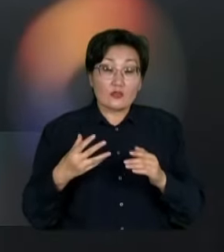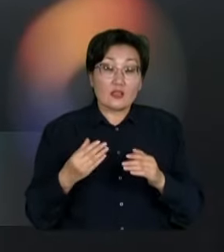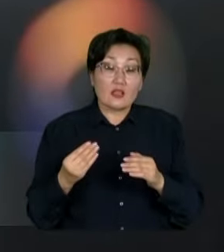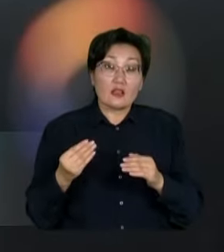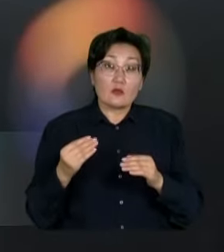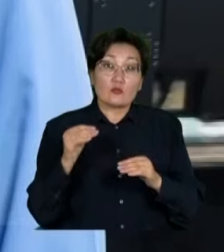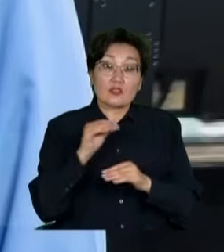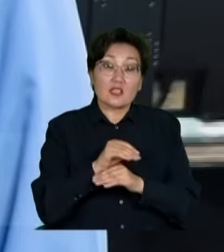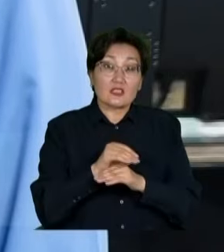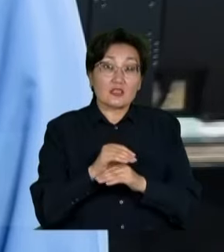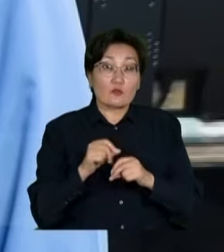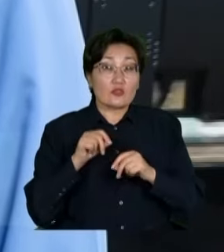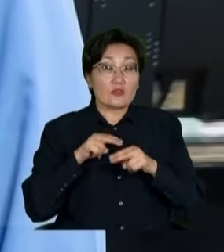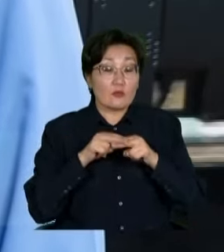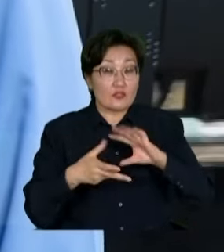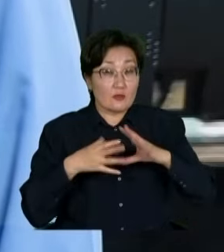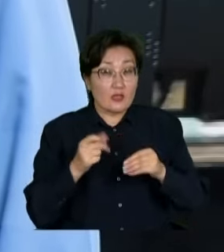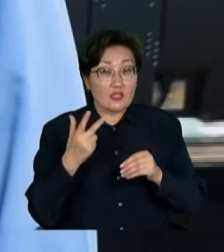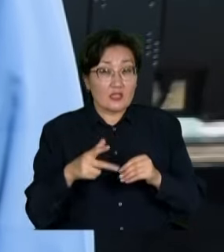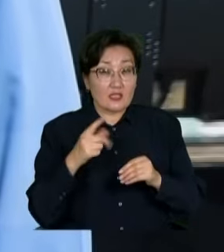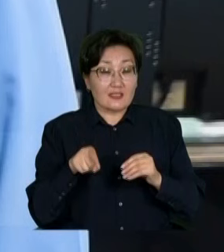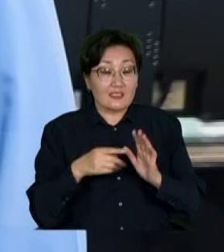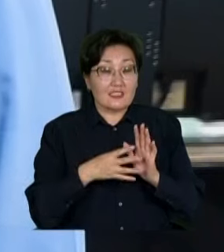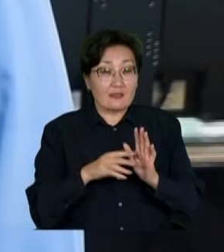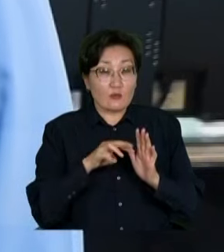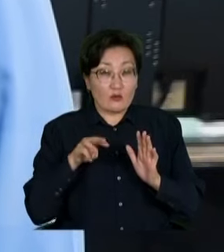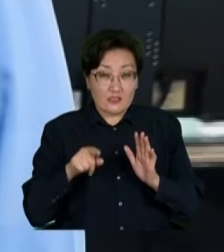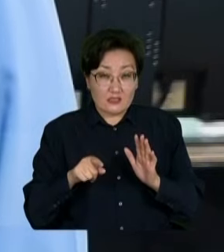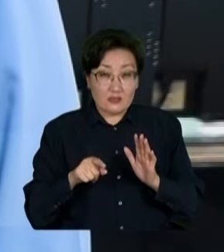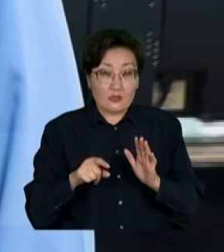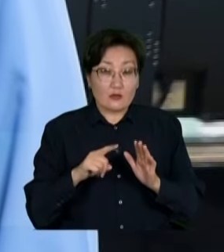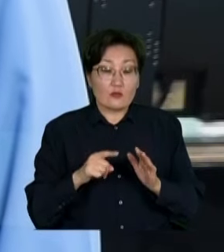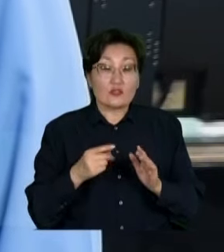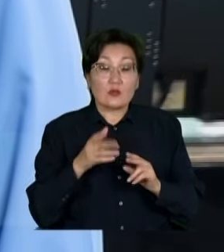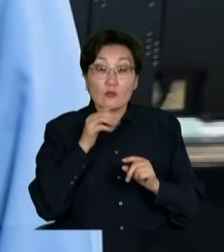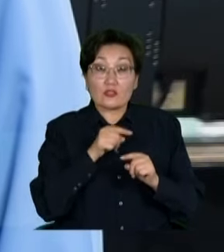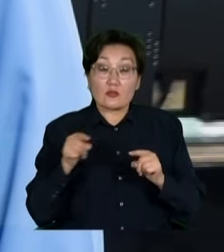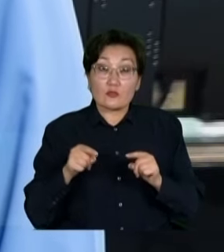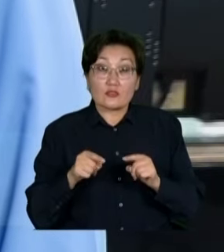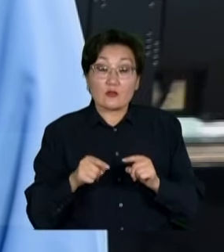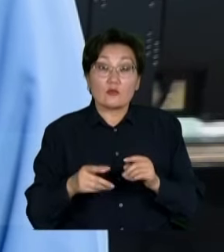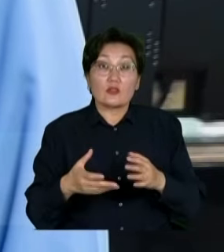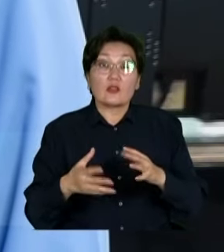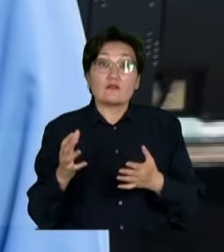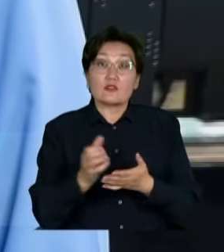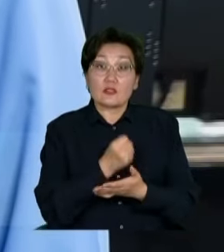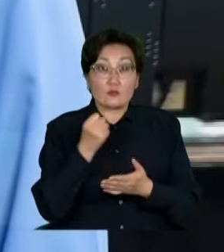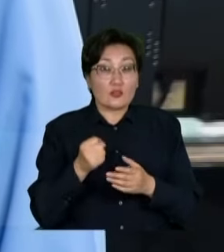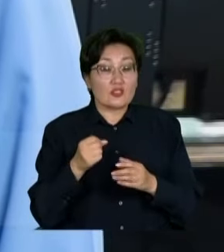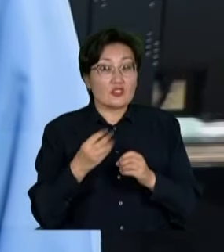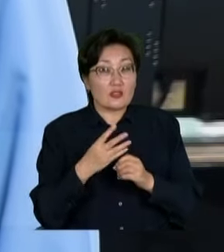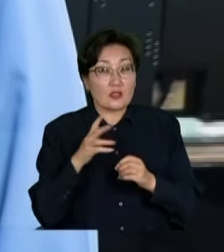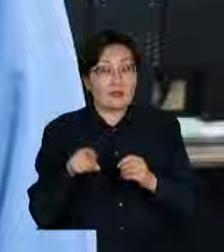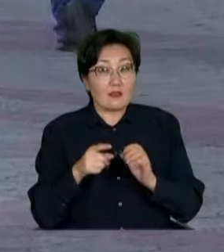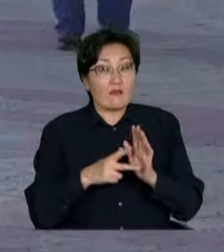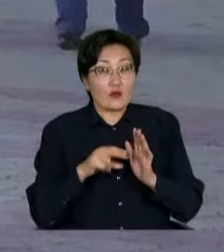конторе траншами на общую сумму 33,9 млн тенге и за указанный период выл вуте выигрыша